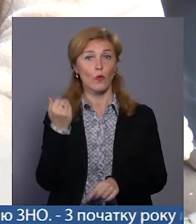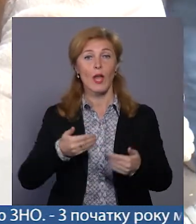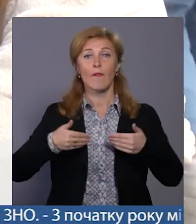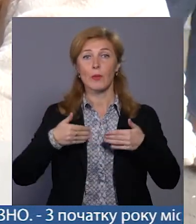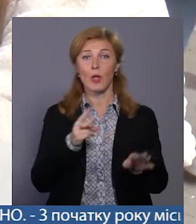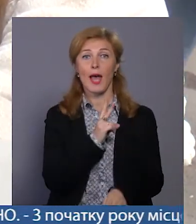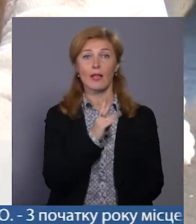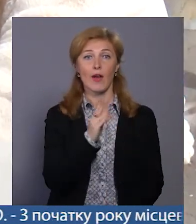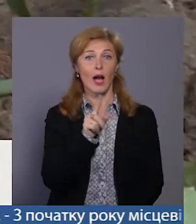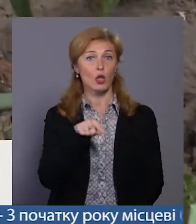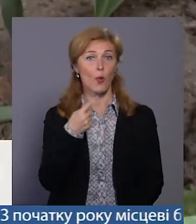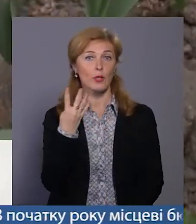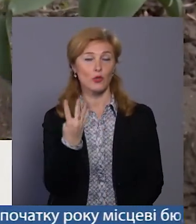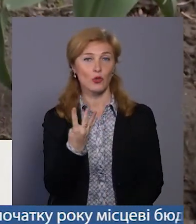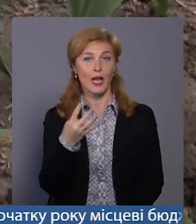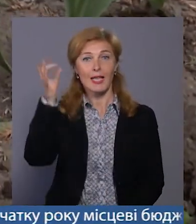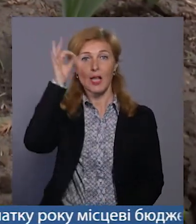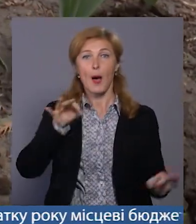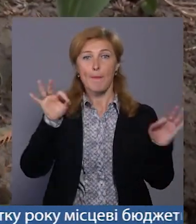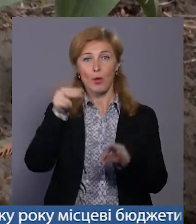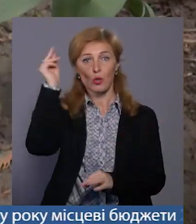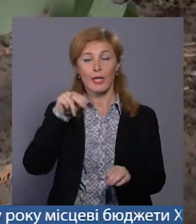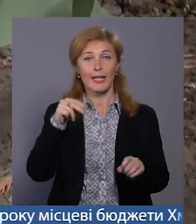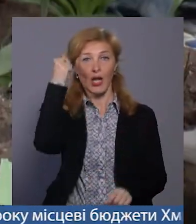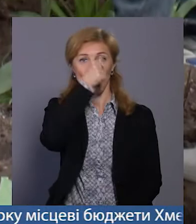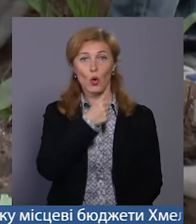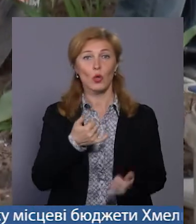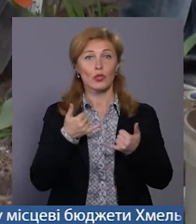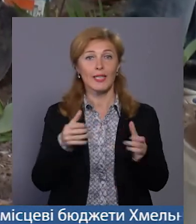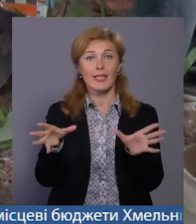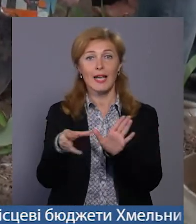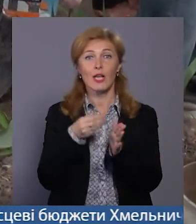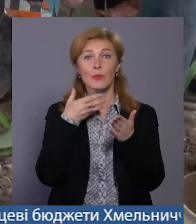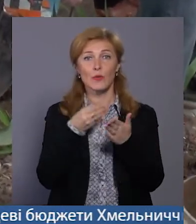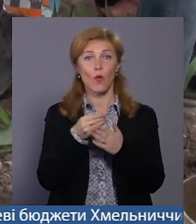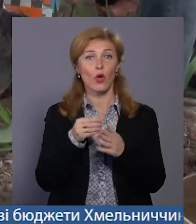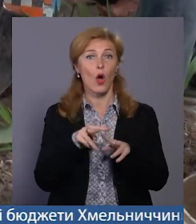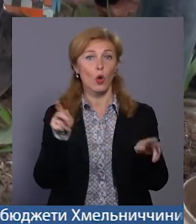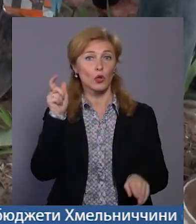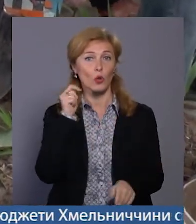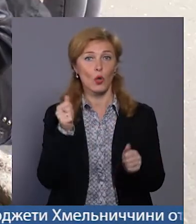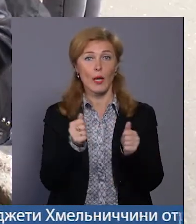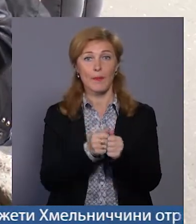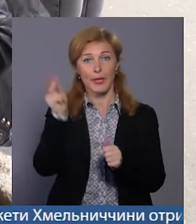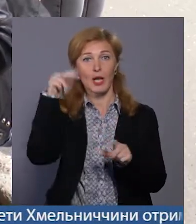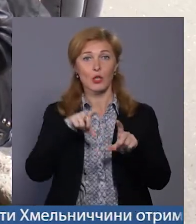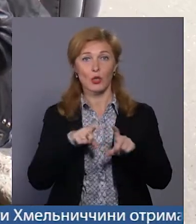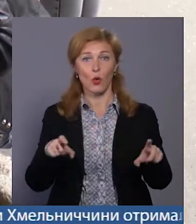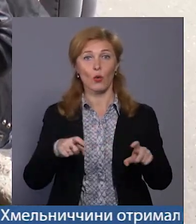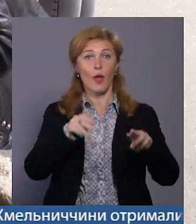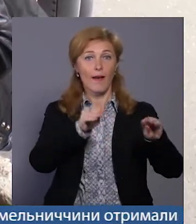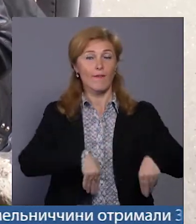випускниця НВК номер 4. На згадку про шкільні роки, нині разом зі своїми однолітками біля стін навчального закладу заклали